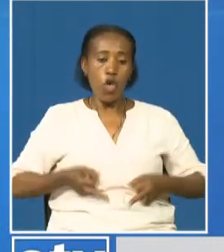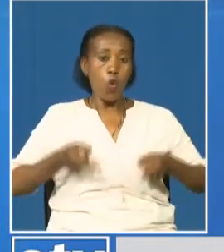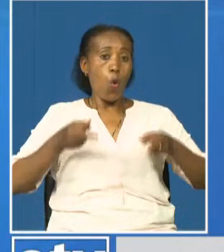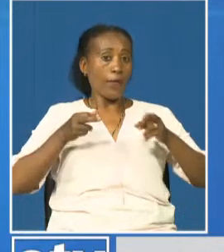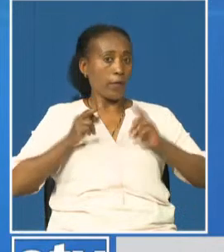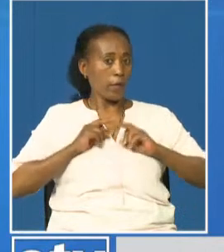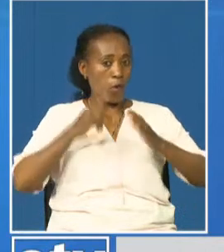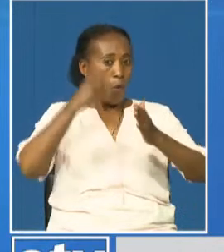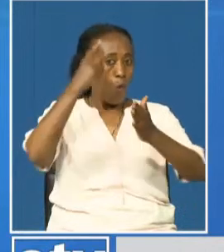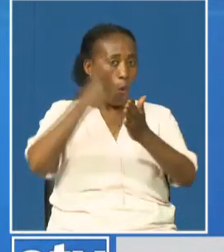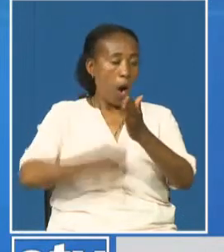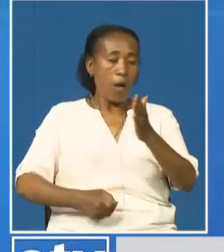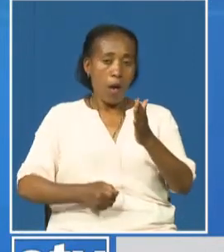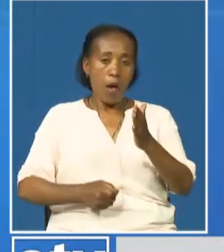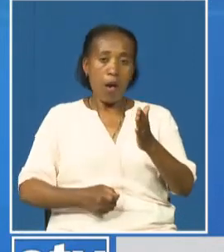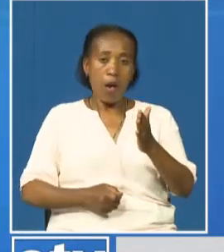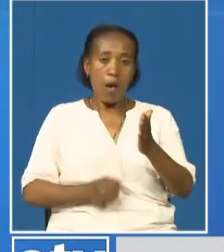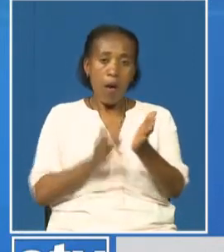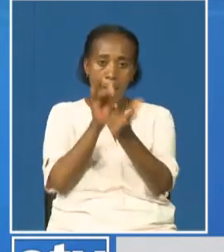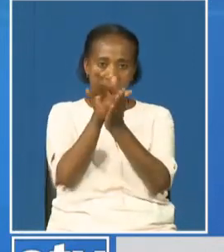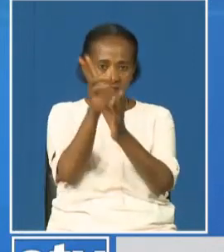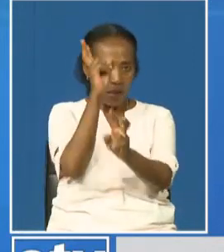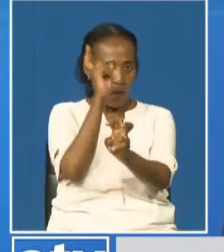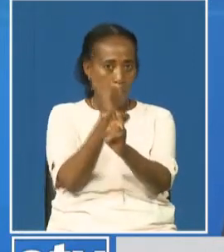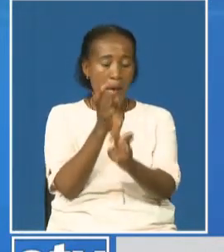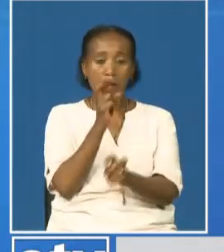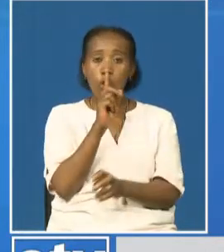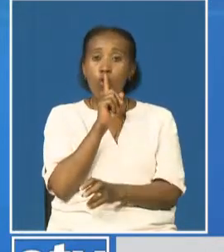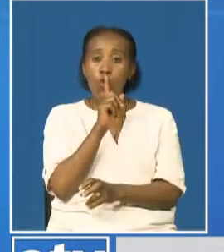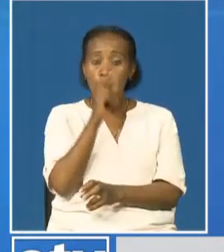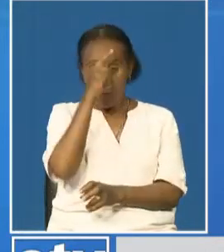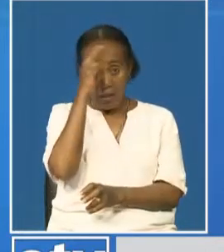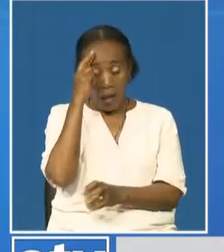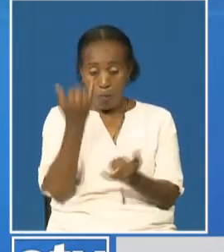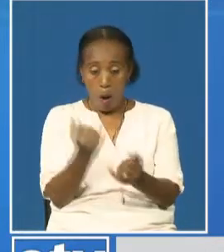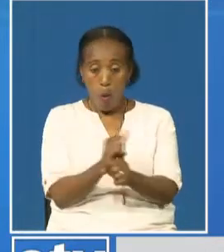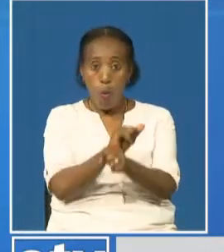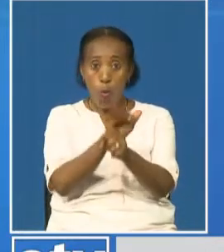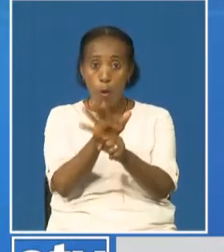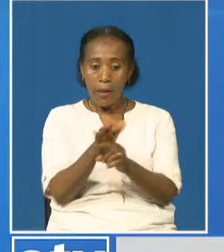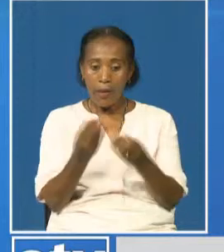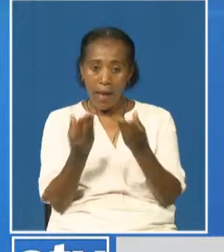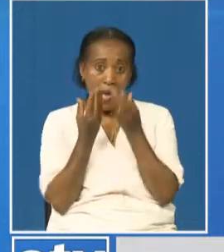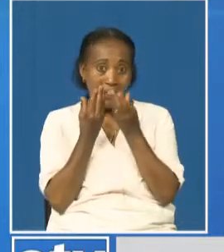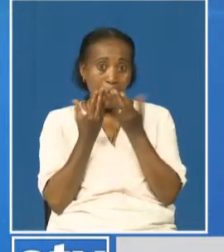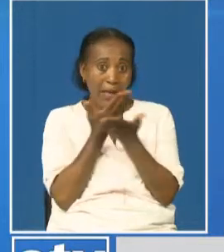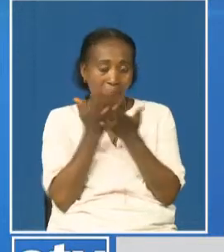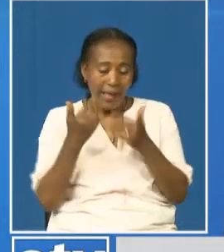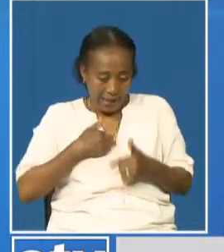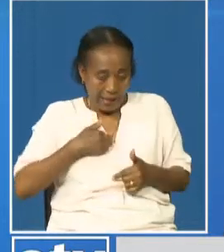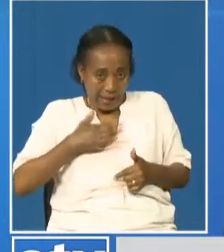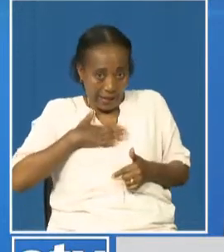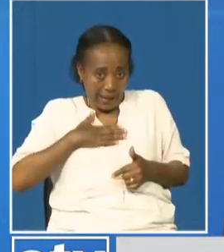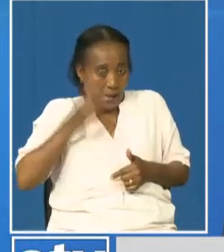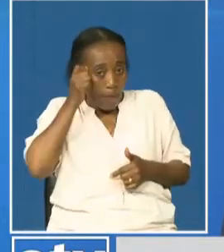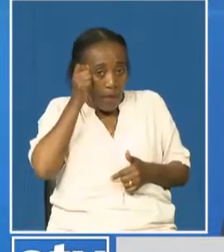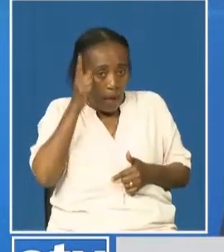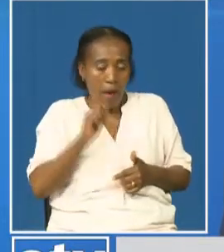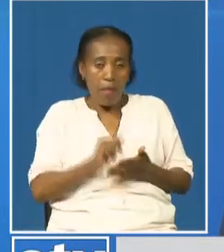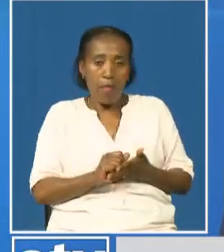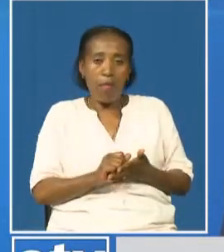የህይወትን ዋጋ መክፈል ከባድ ነው ምክንያቱም አሁን ኮሮና ያስተማረን ነገር እኔ እንደሚገባኝ